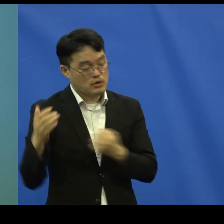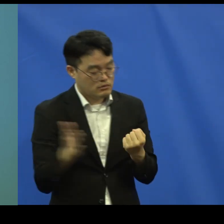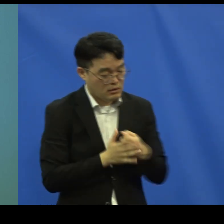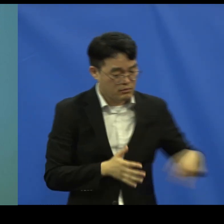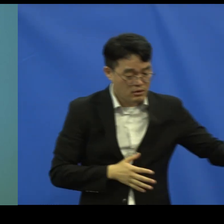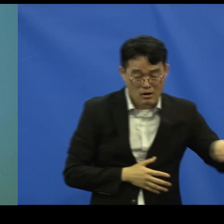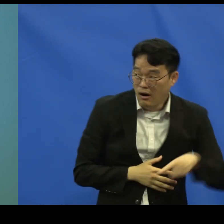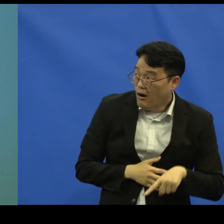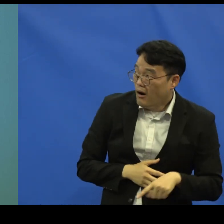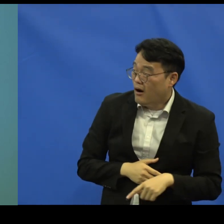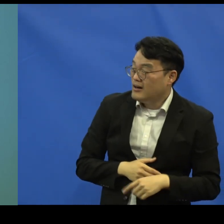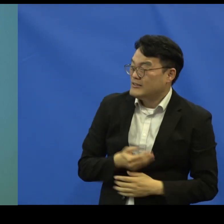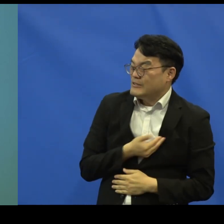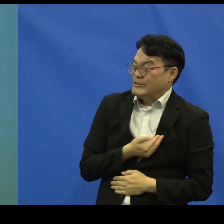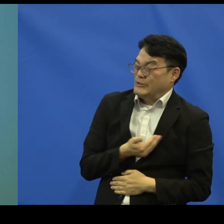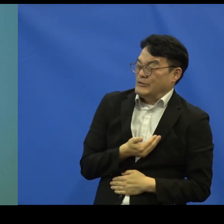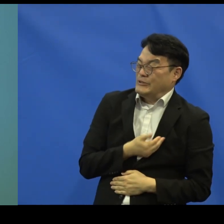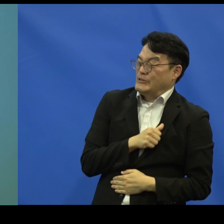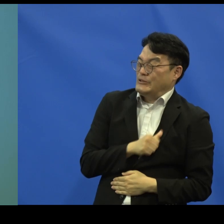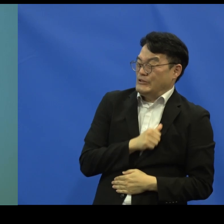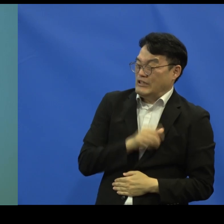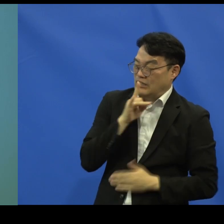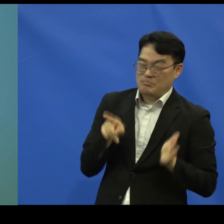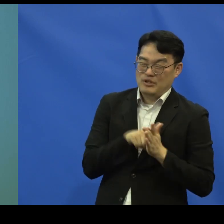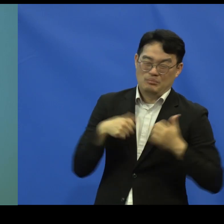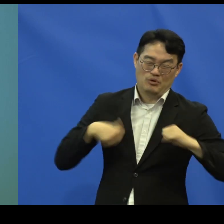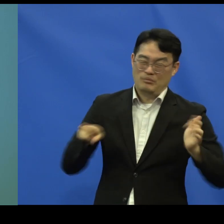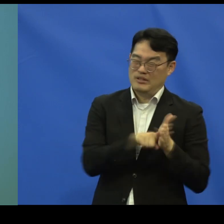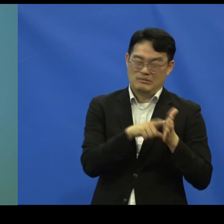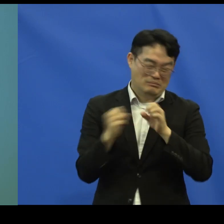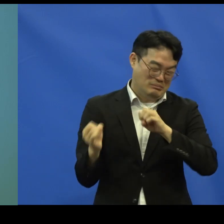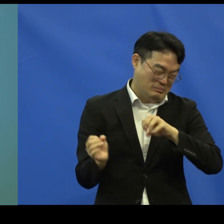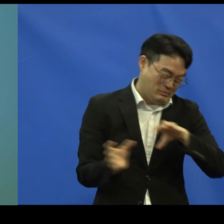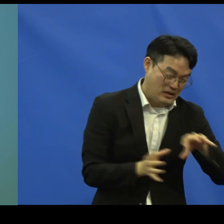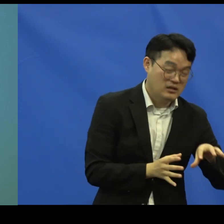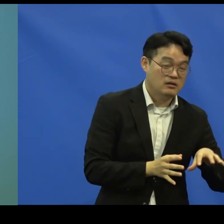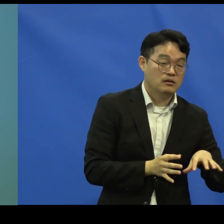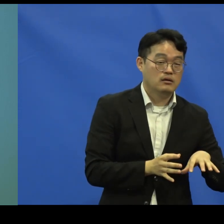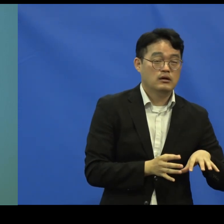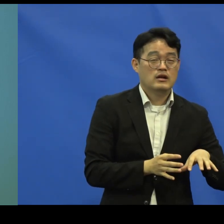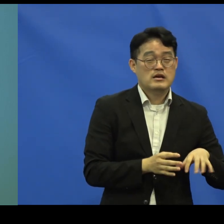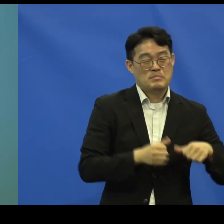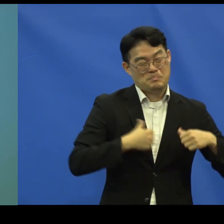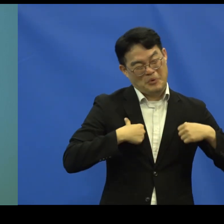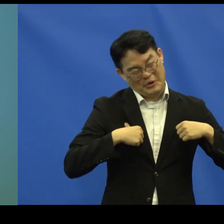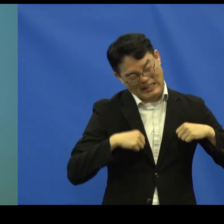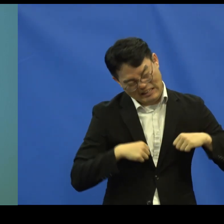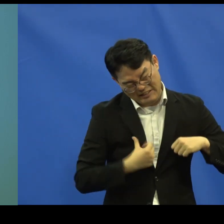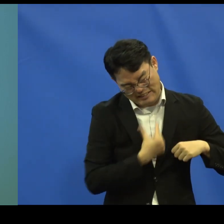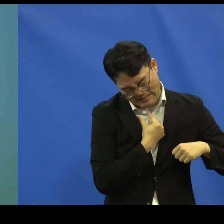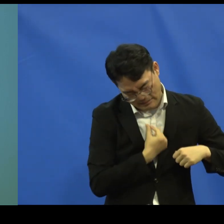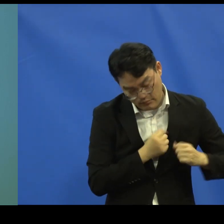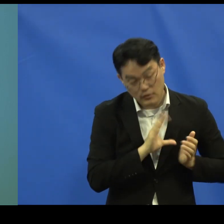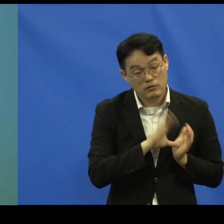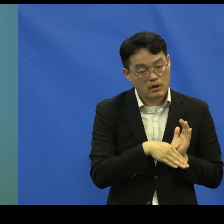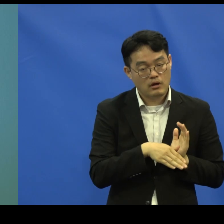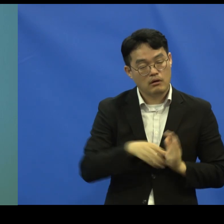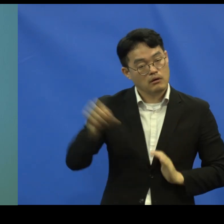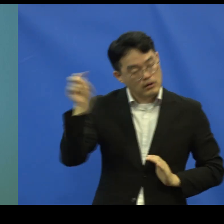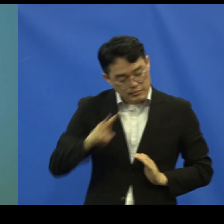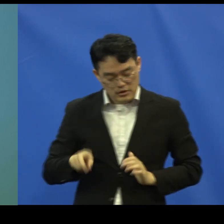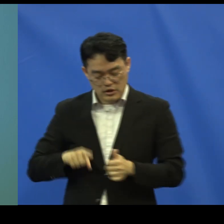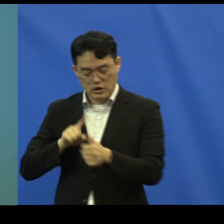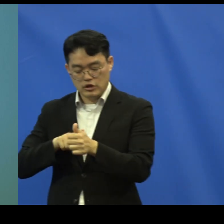힘들고 인내를 하는데 인내의 한계를 느낄 그때 이 하늘이 열리고, 이 밤모섬에 갇혀있는 사도